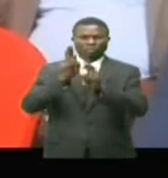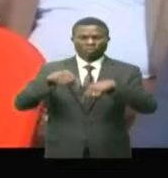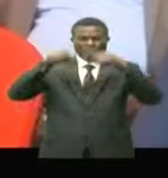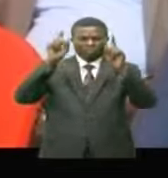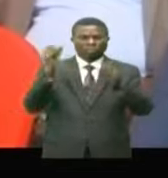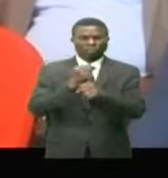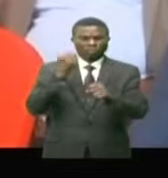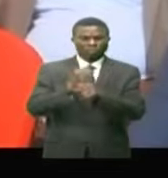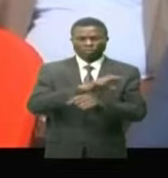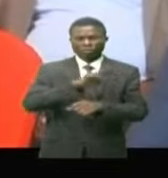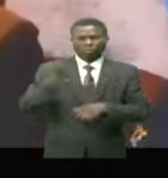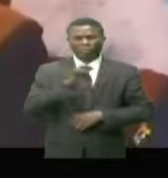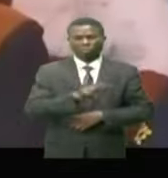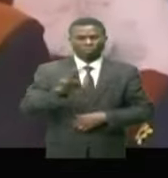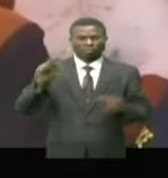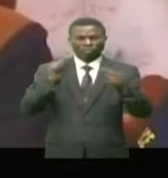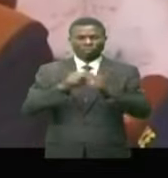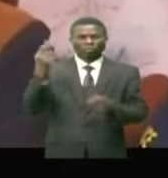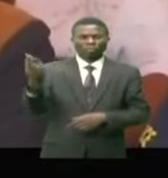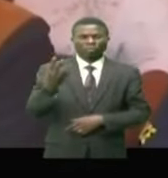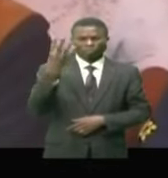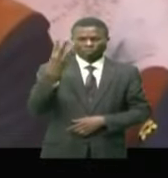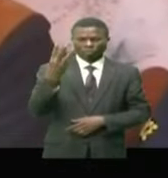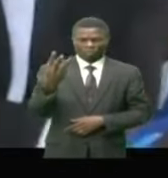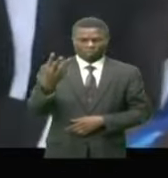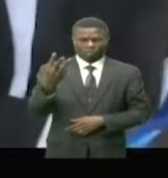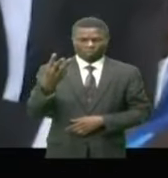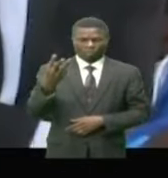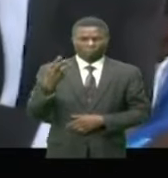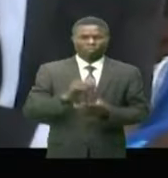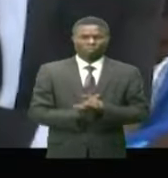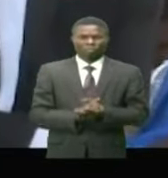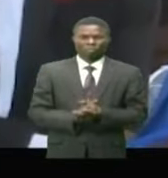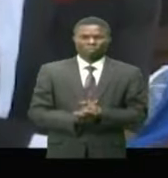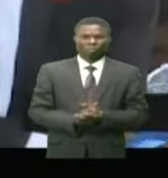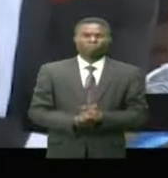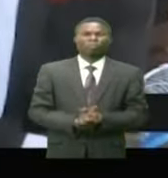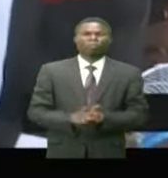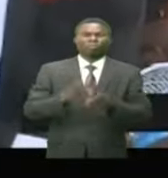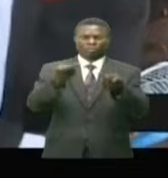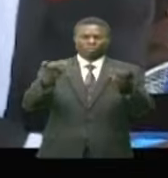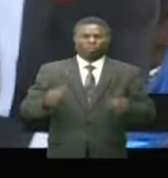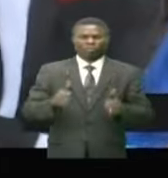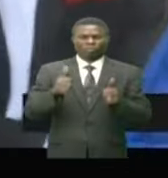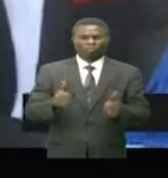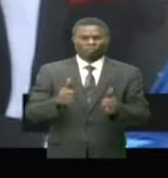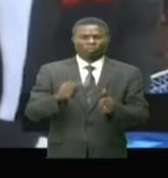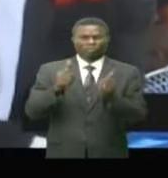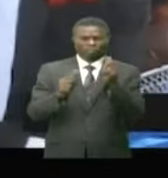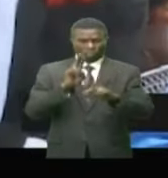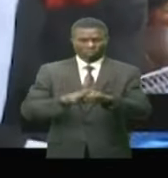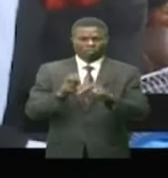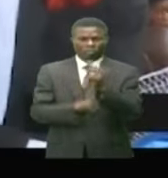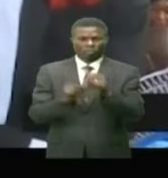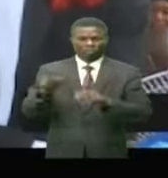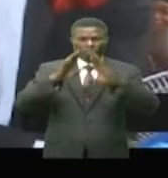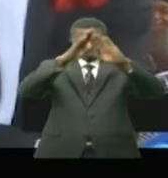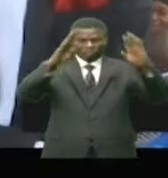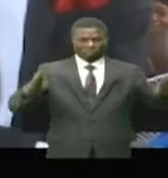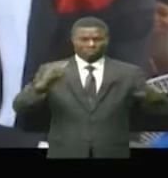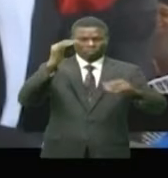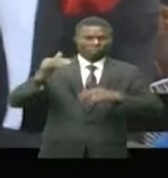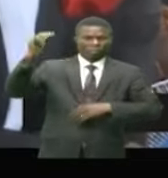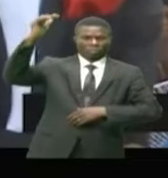académique 2022-2023. Nous sommes deux grands hangars de 1000 places assises chacun, un bâtiment à étage